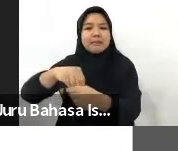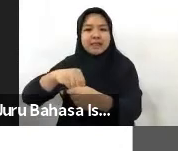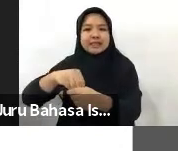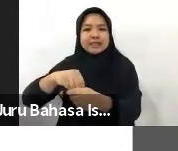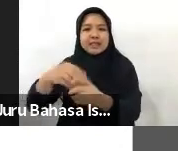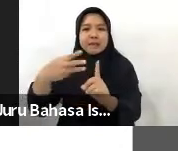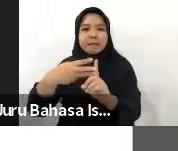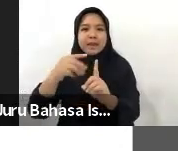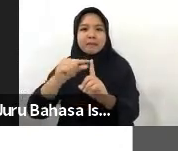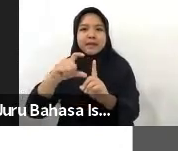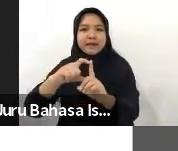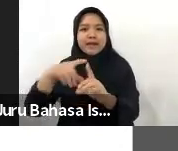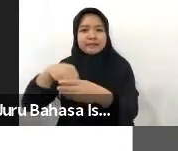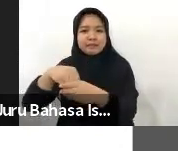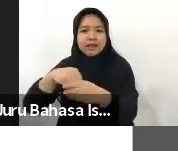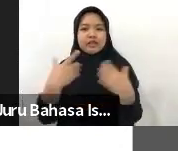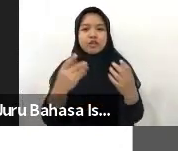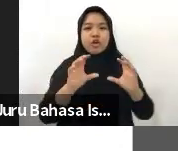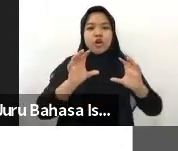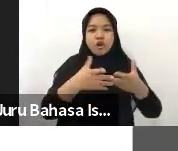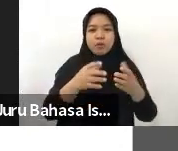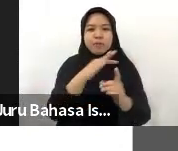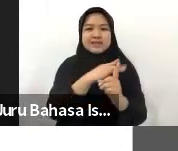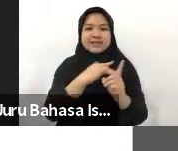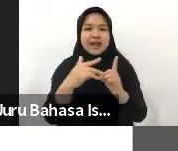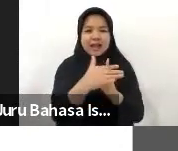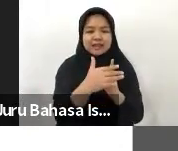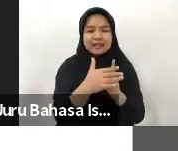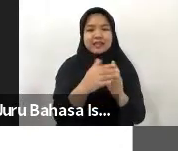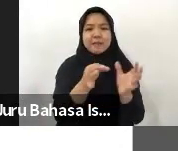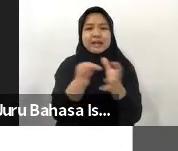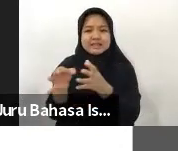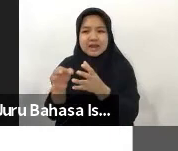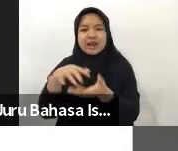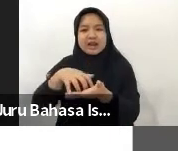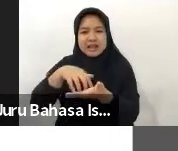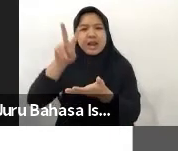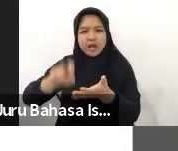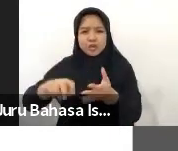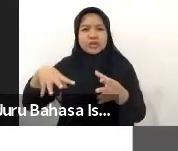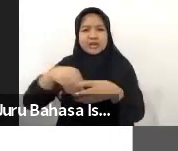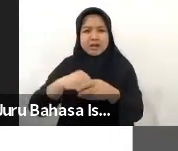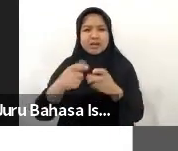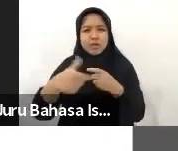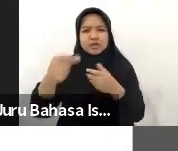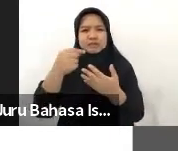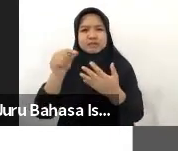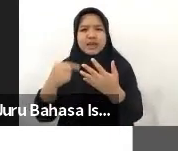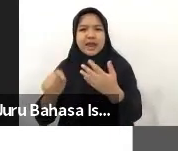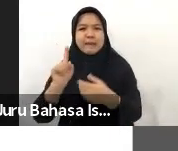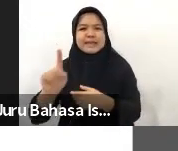BPD maupun kelompok masyarakat, terutama kelompok marginal dan rentan harus terlibat di dalam proses penilaian mandiri.